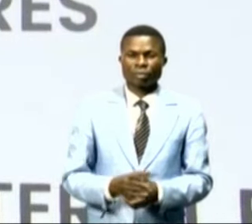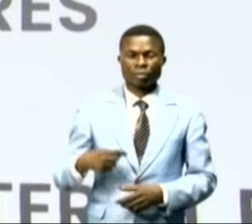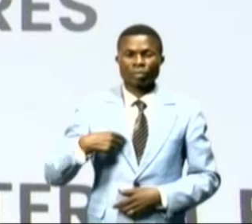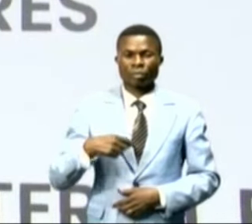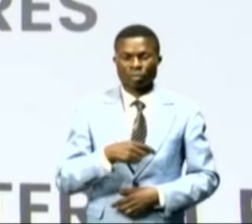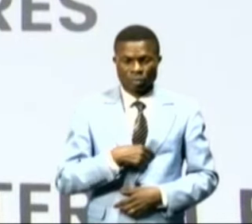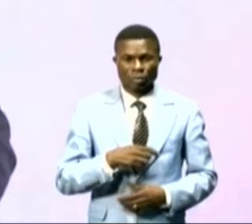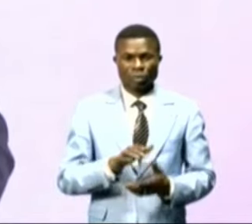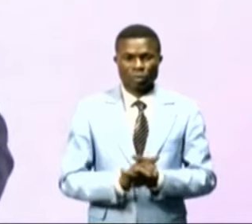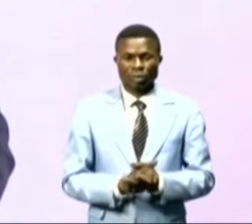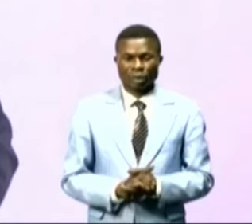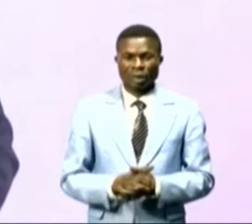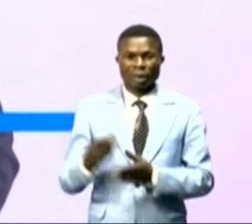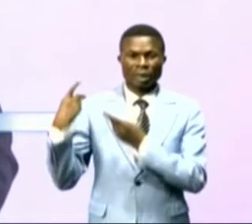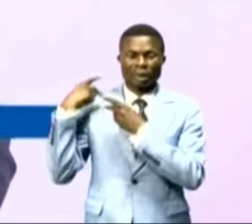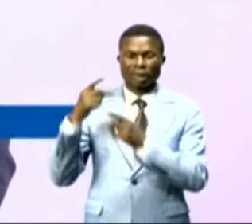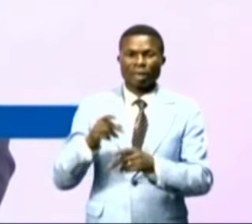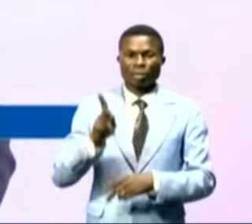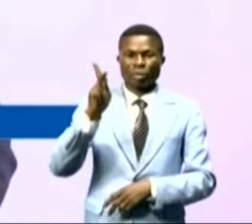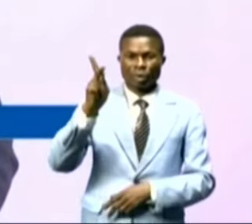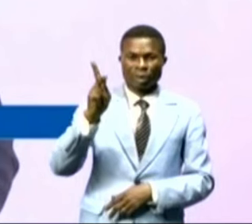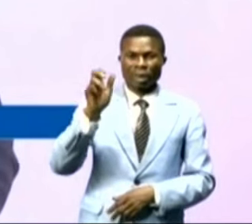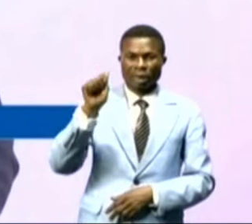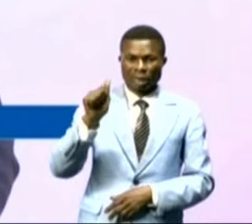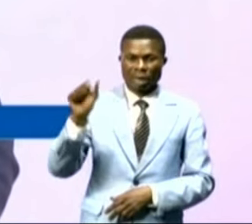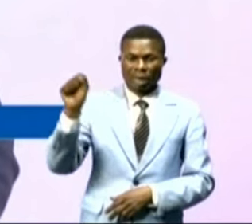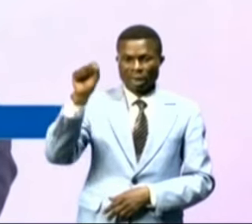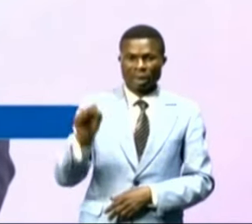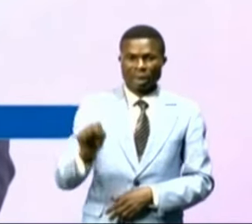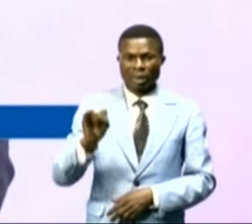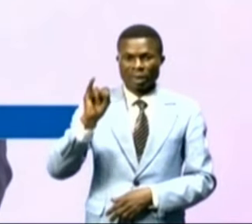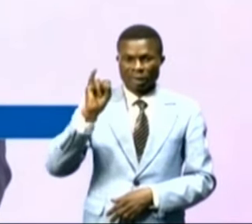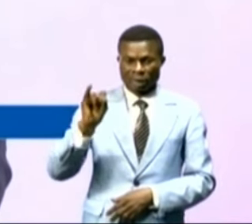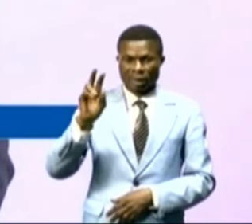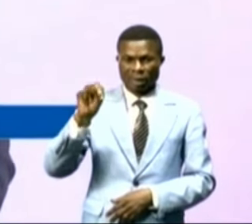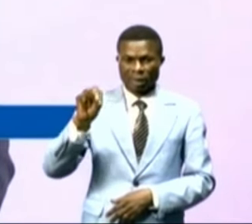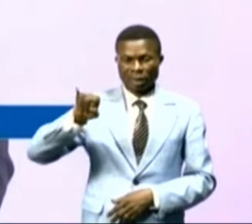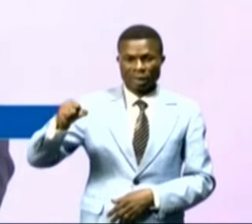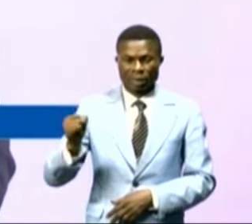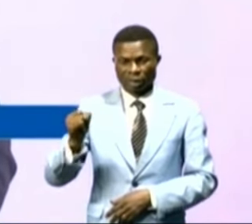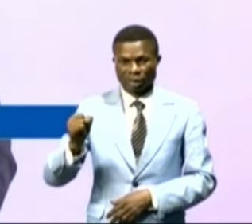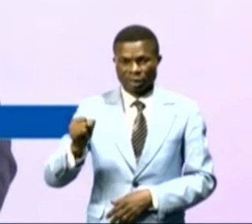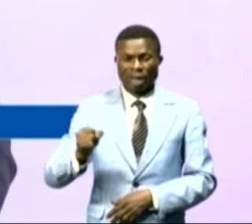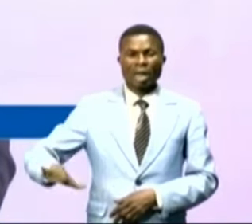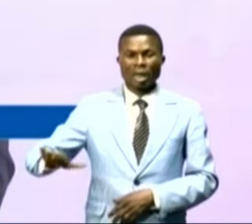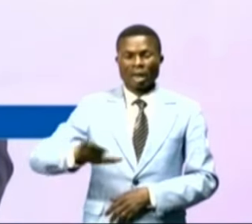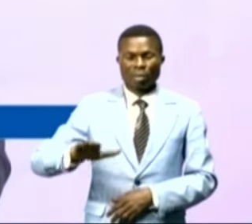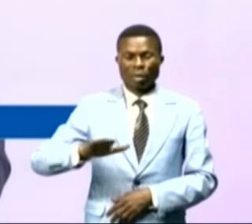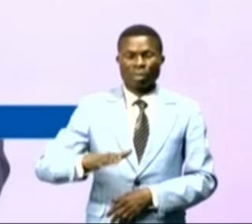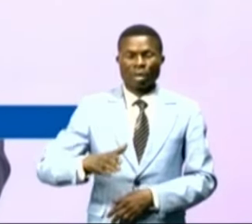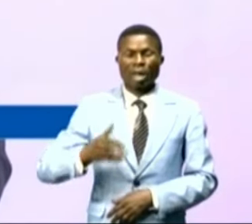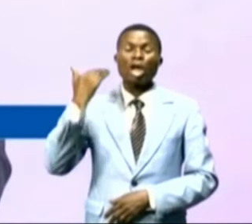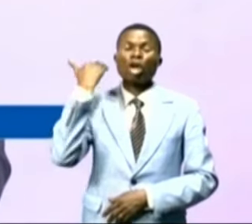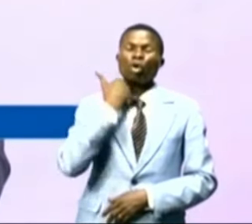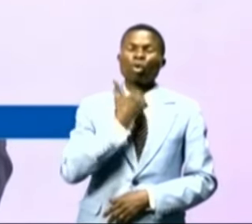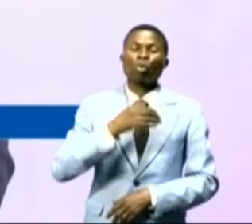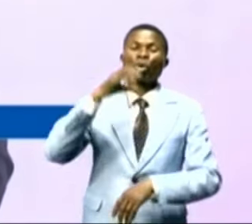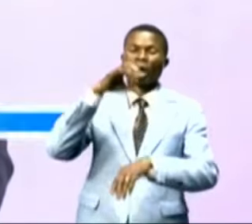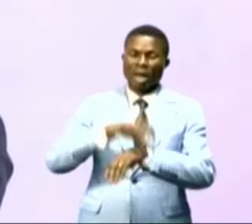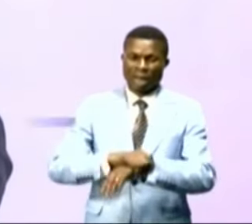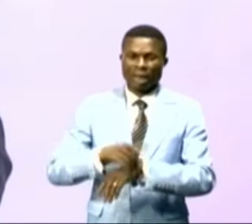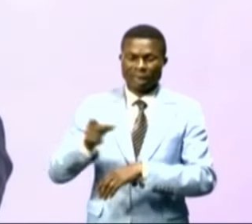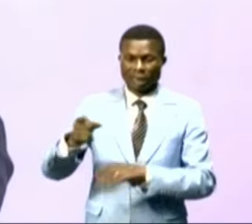alertés depuis Kasindi, qu'il y avait des véhicules du côté ougandais qui était arrêté au point qu'on coupait même les